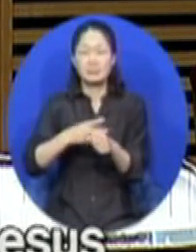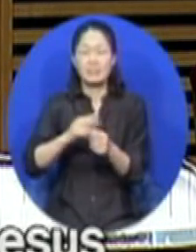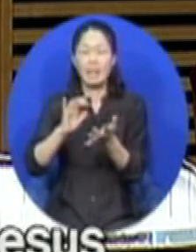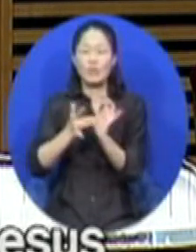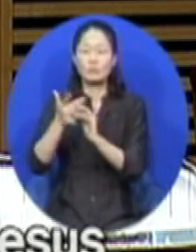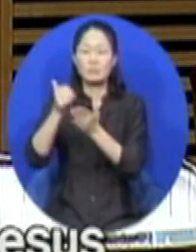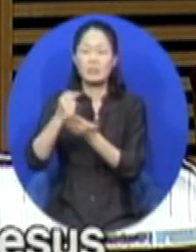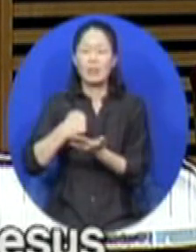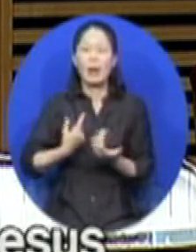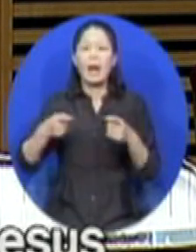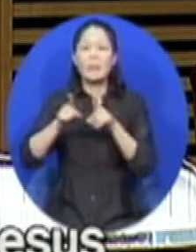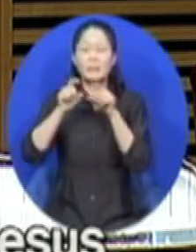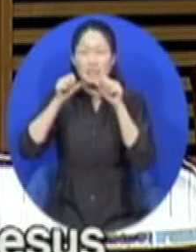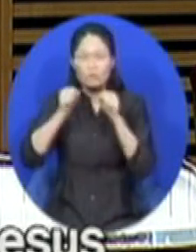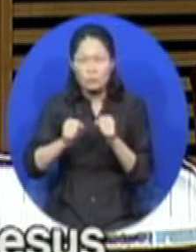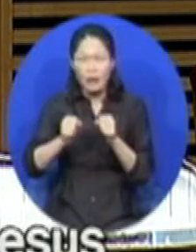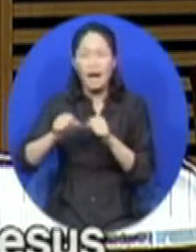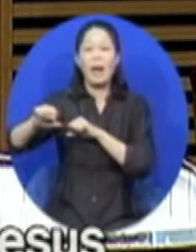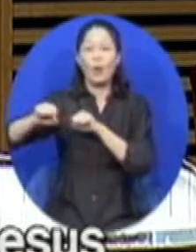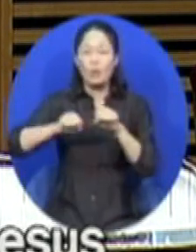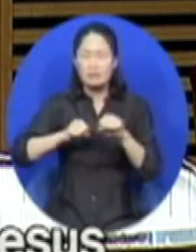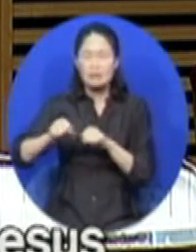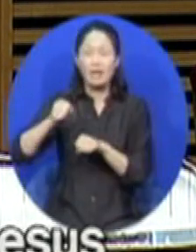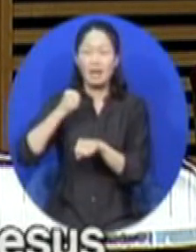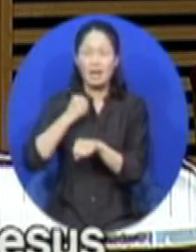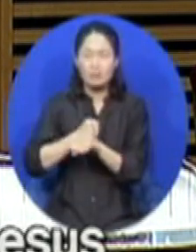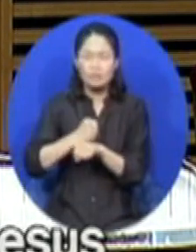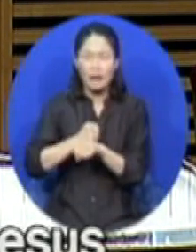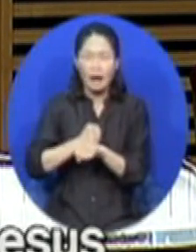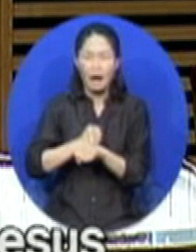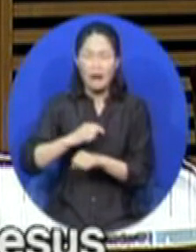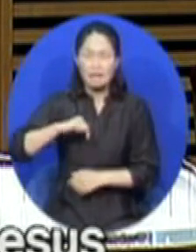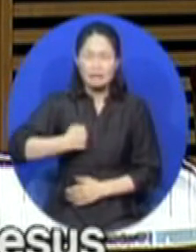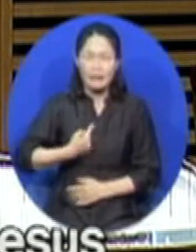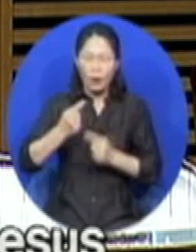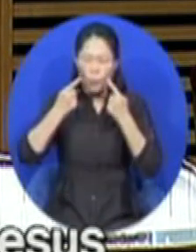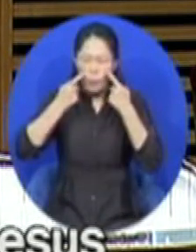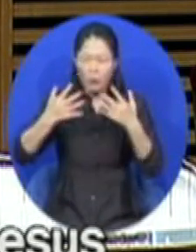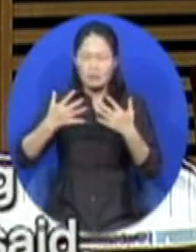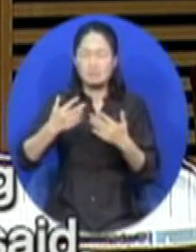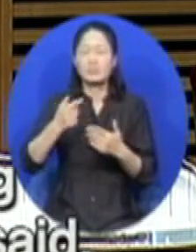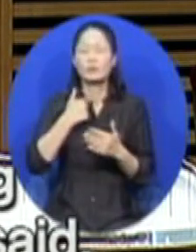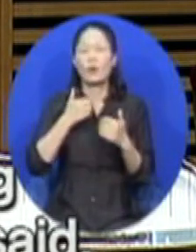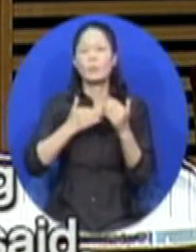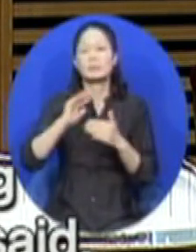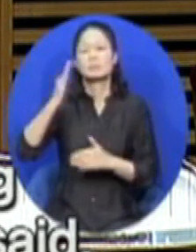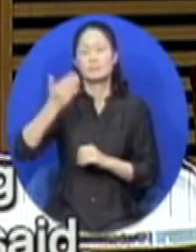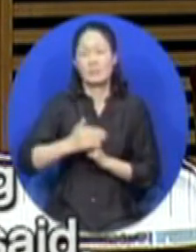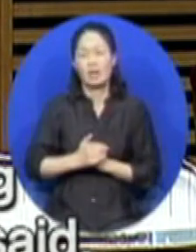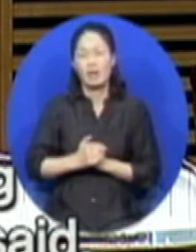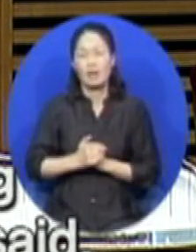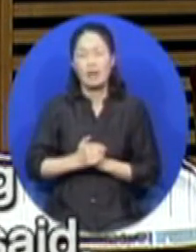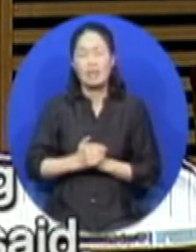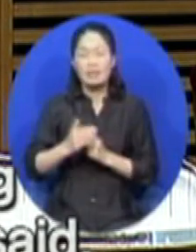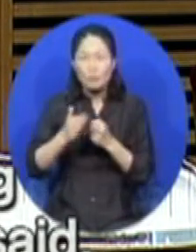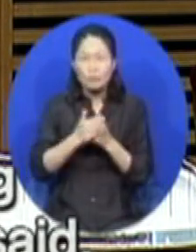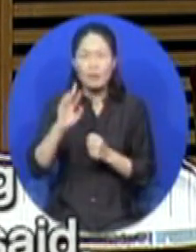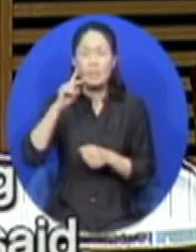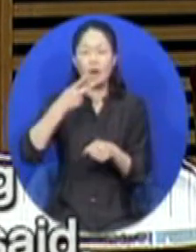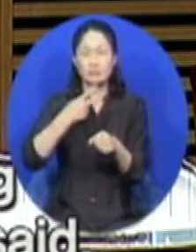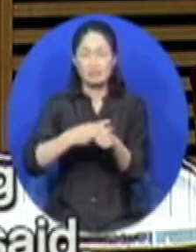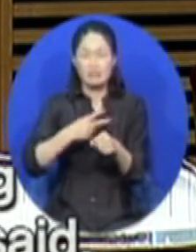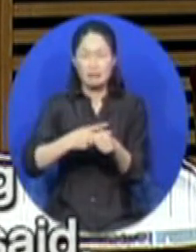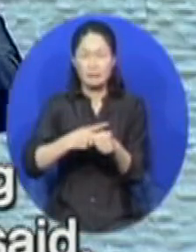나와 함께 계시는 구나 역사 하시는구나 자체가 생생히 경험했어요 그러니까 사도 바울이 그